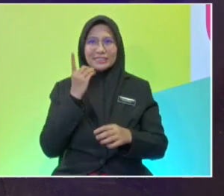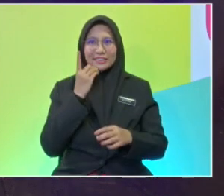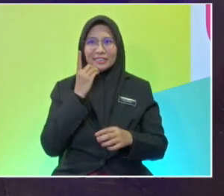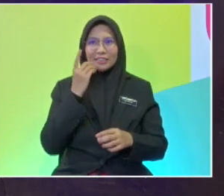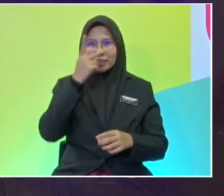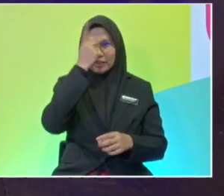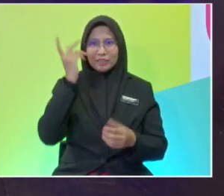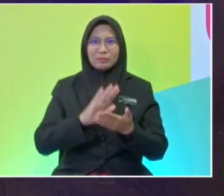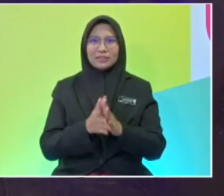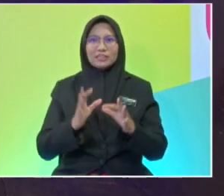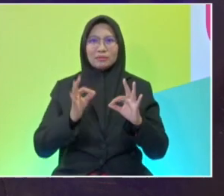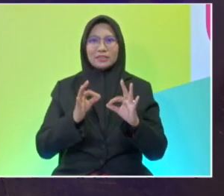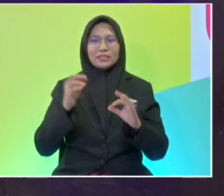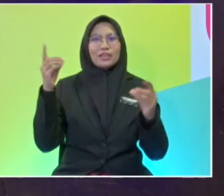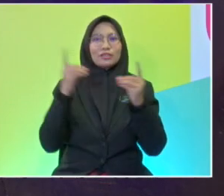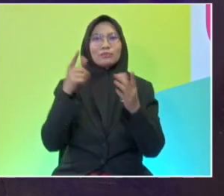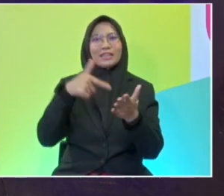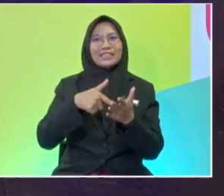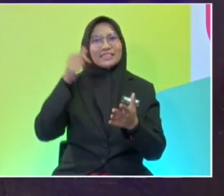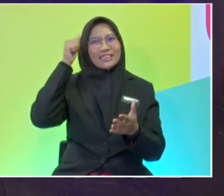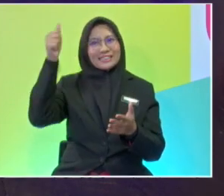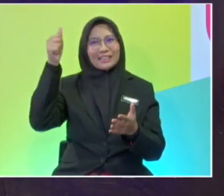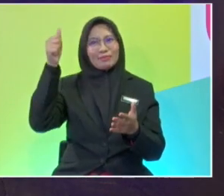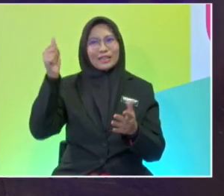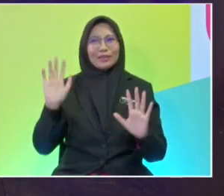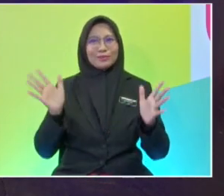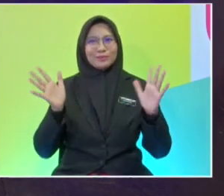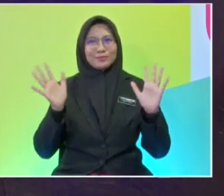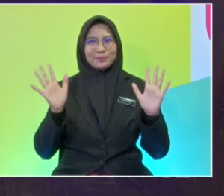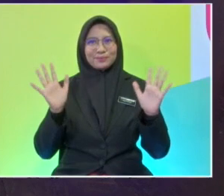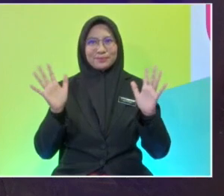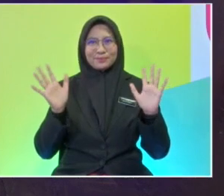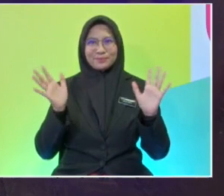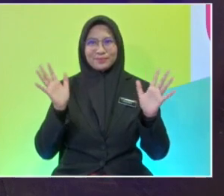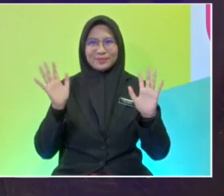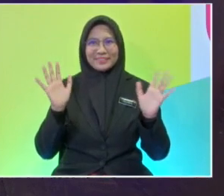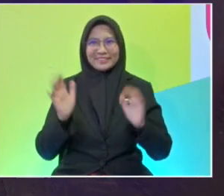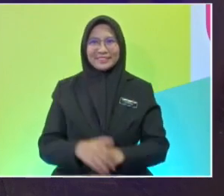kita berjumpa lagi dengan itu Assalamualaikum dan salam sejahtera bye bye